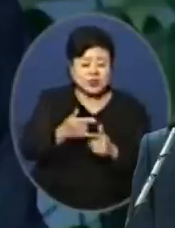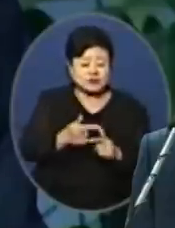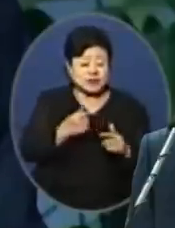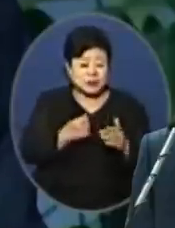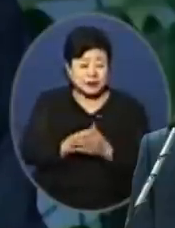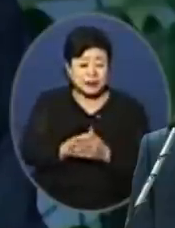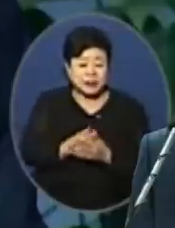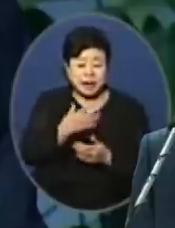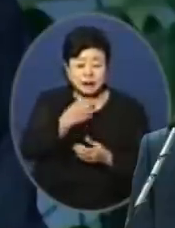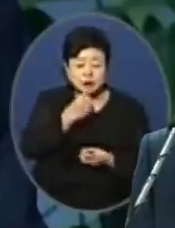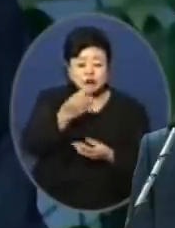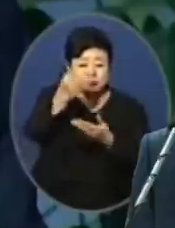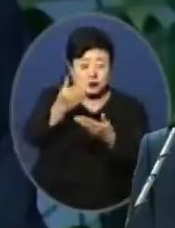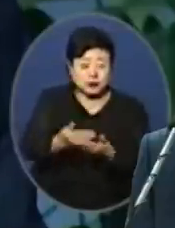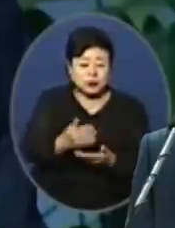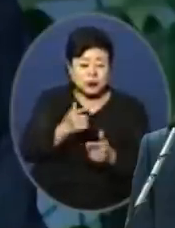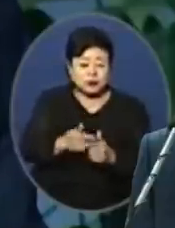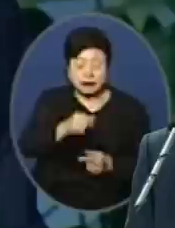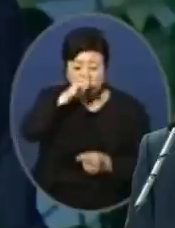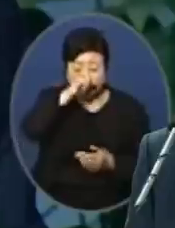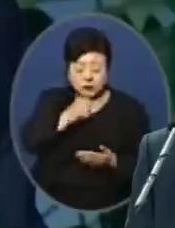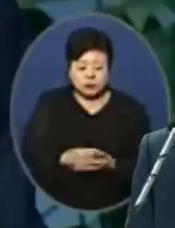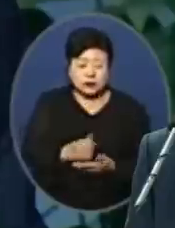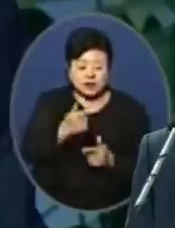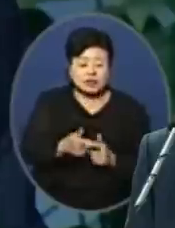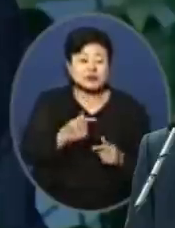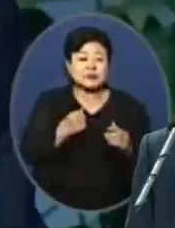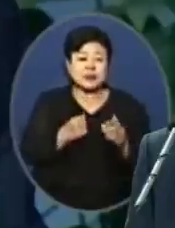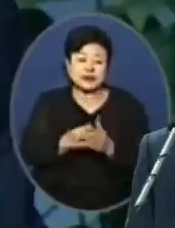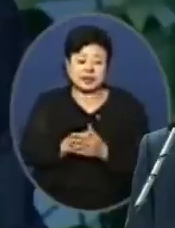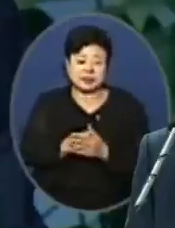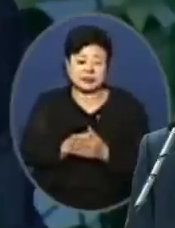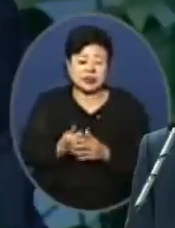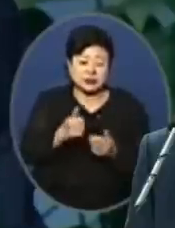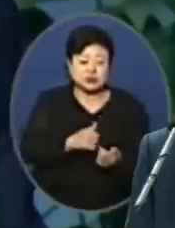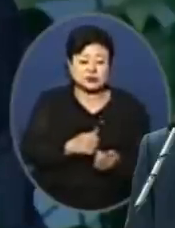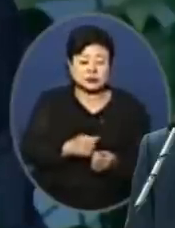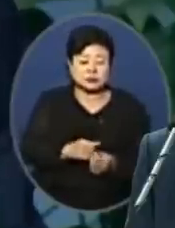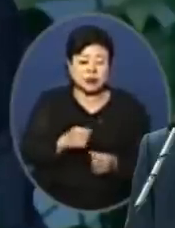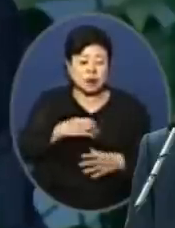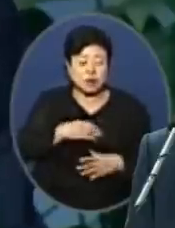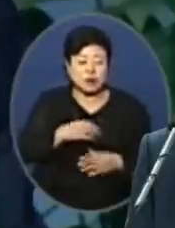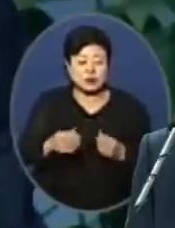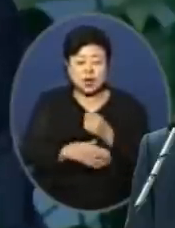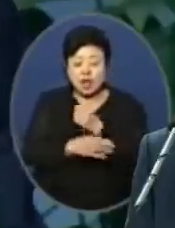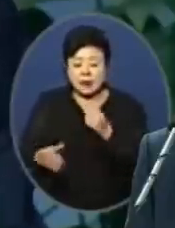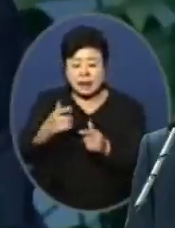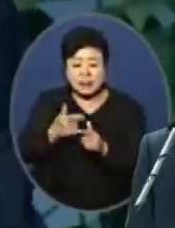때문에 아브라함의 축복과 형통도 예수 때문에 죽음의 공포에서